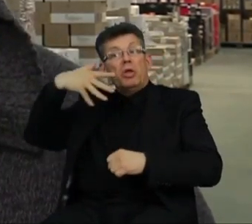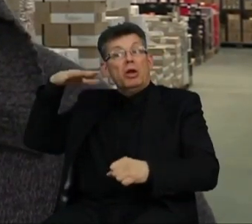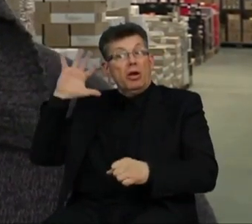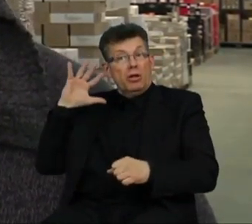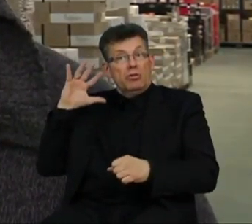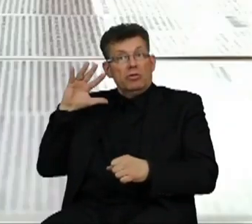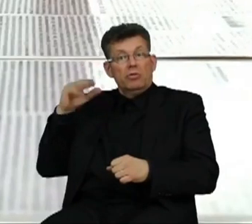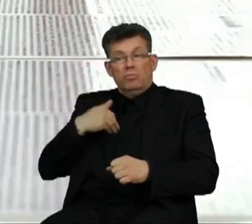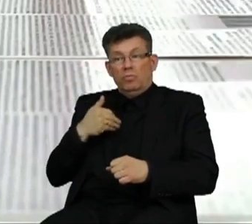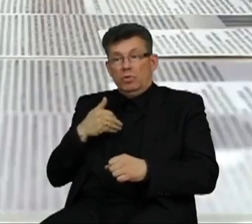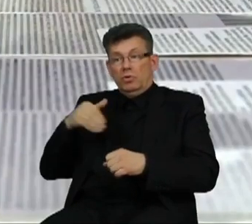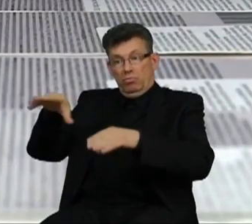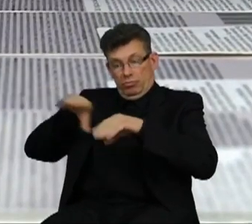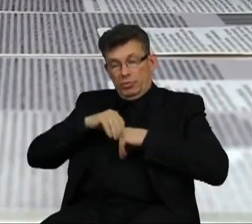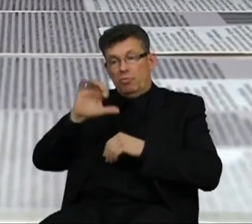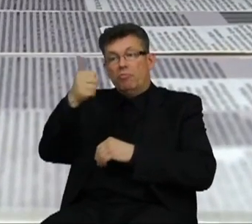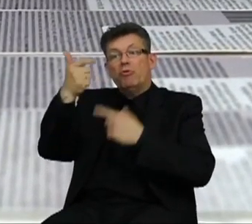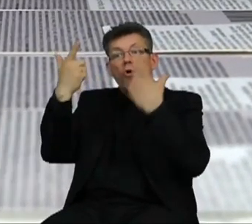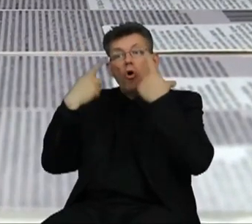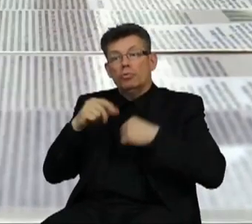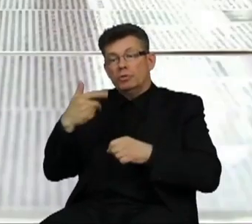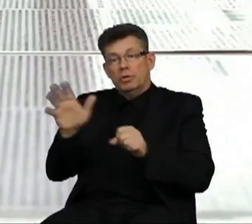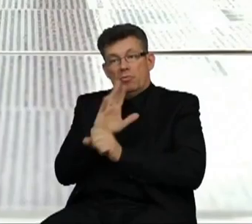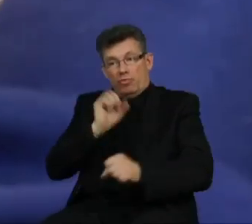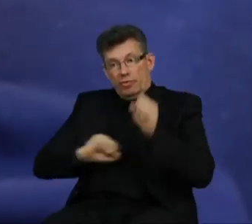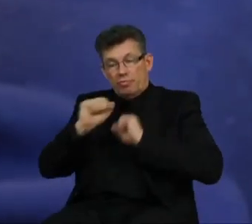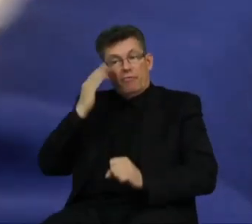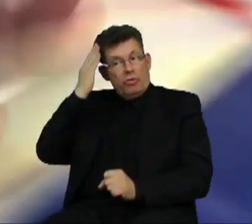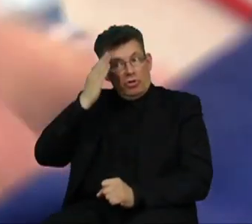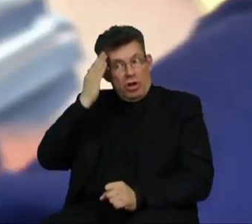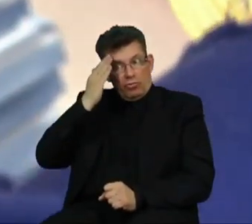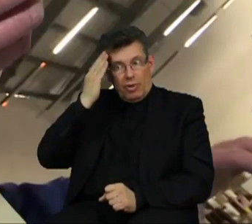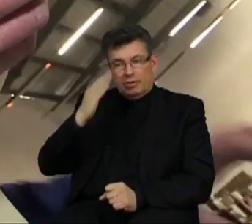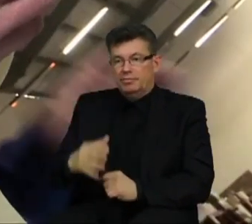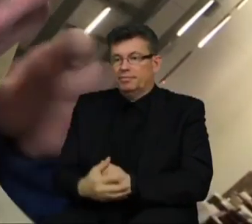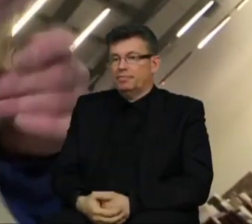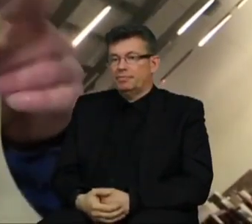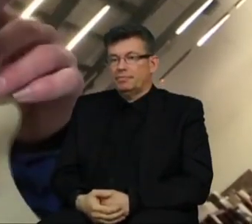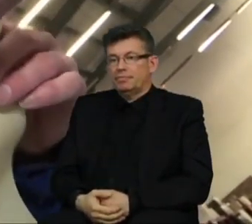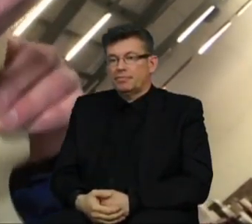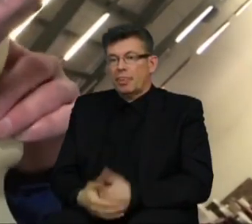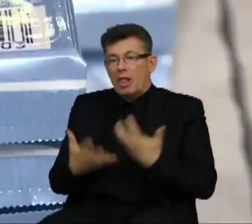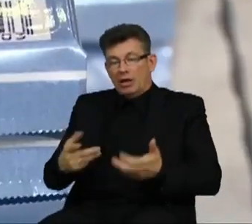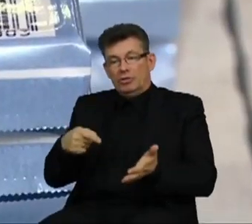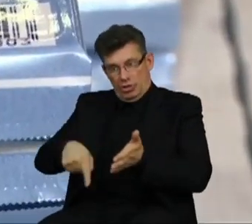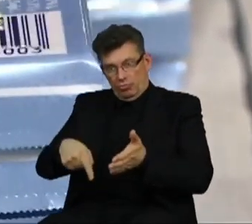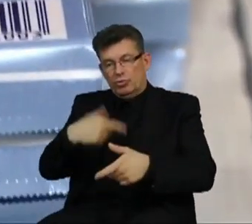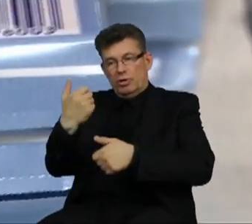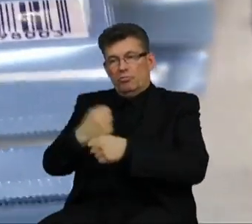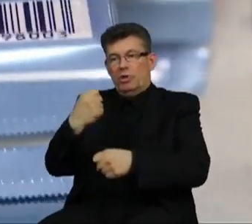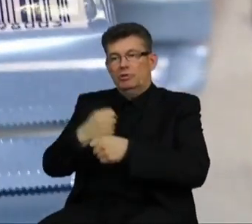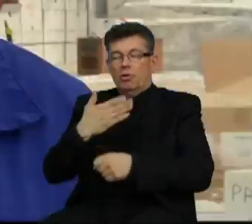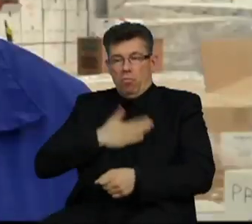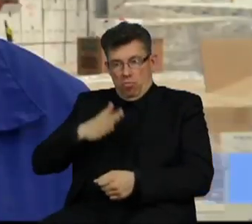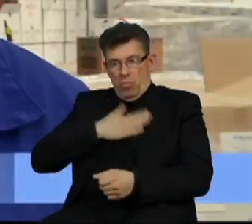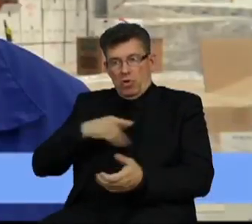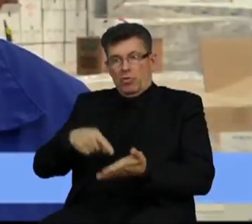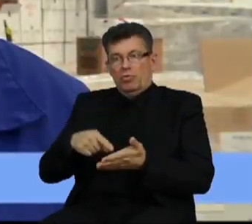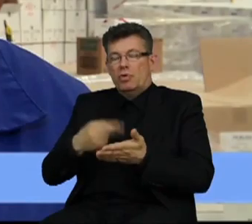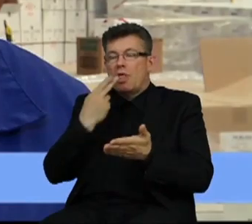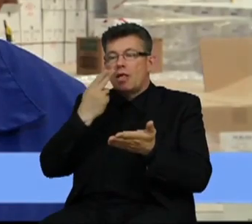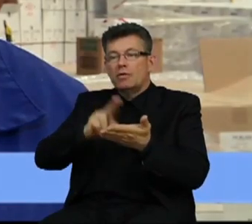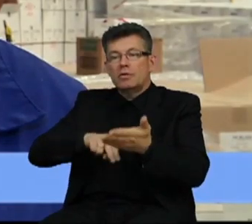temu zatrudniliśmy pierwszą osobę niepełnosprawną intelektualnie. Chciałem tutaj pracować, bo mi się spodobało